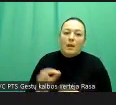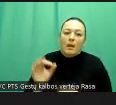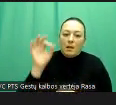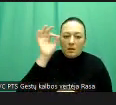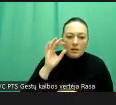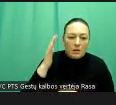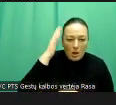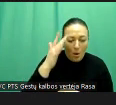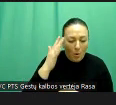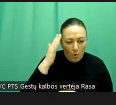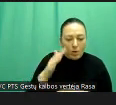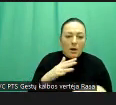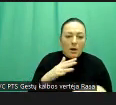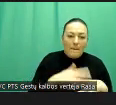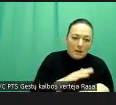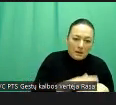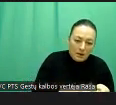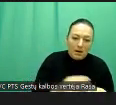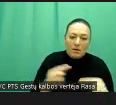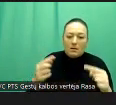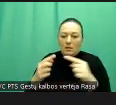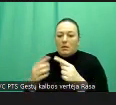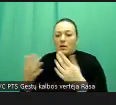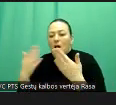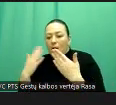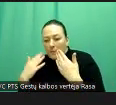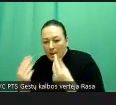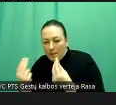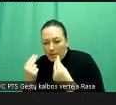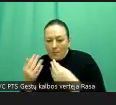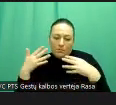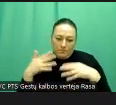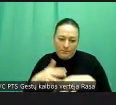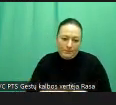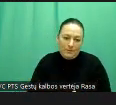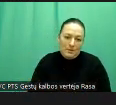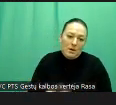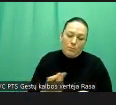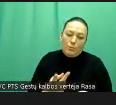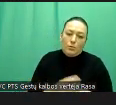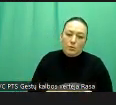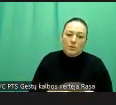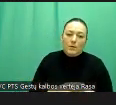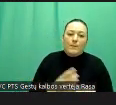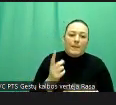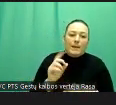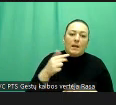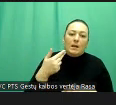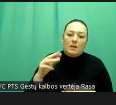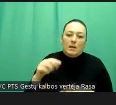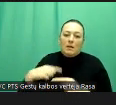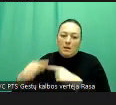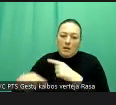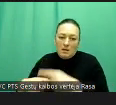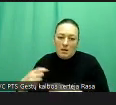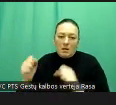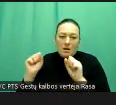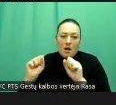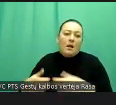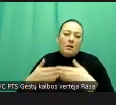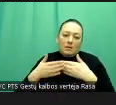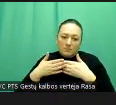matematikoje, suderinant ją su gamtos mokslais, DNR ir genetika, gali